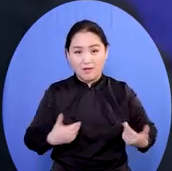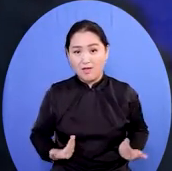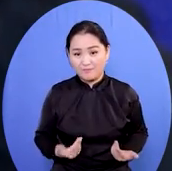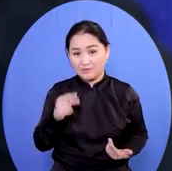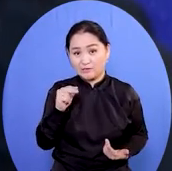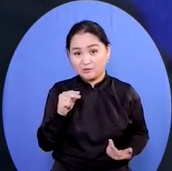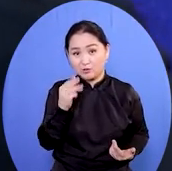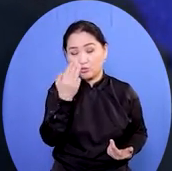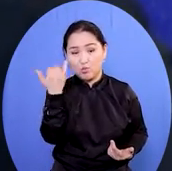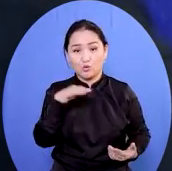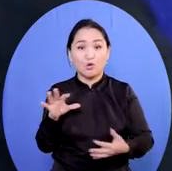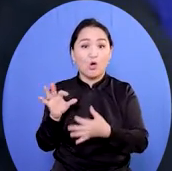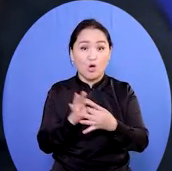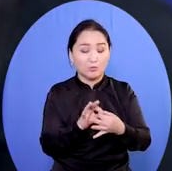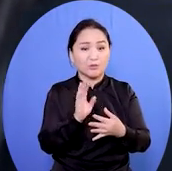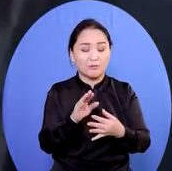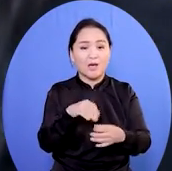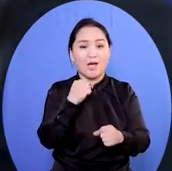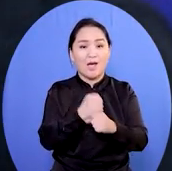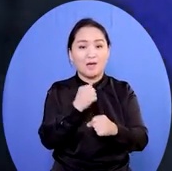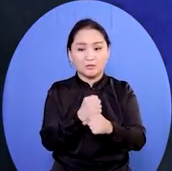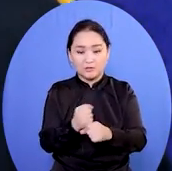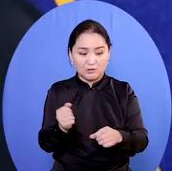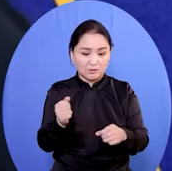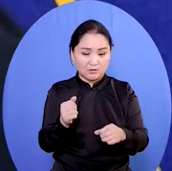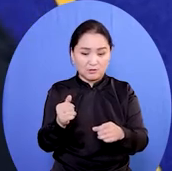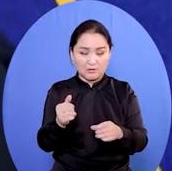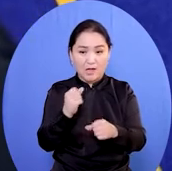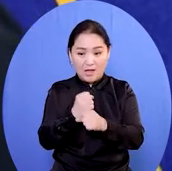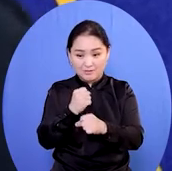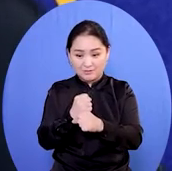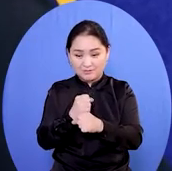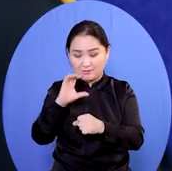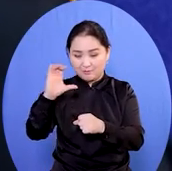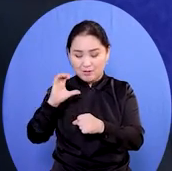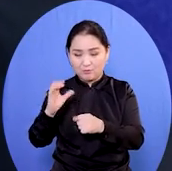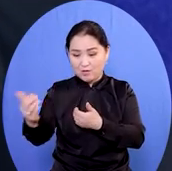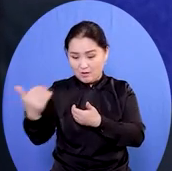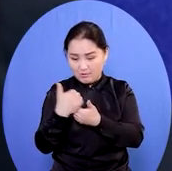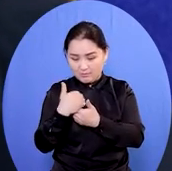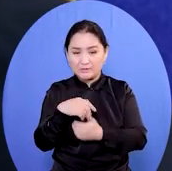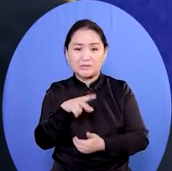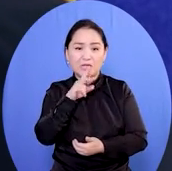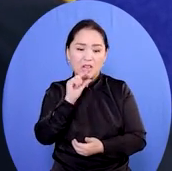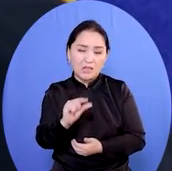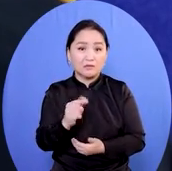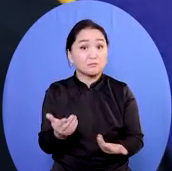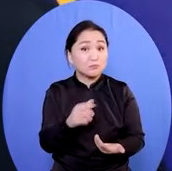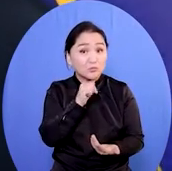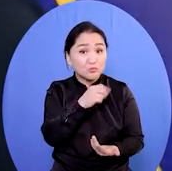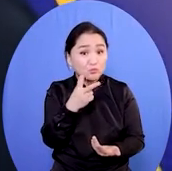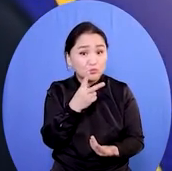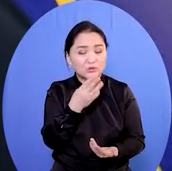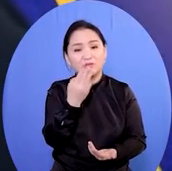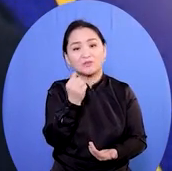шууд холбоотой учраас гэхдээ ажил олгогчид өөрсдөө хэтэрхий бага цалин бас санал болгодог юм биш үстэй. Энд дэр ямар нэгэн тийм шалгалт